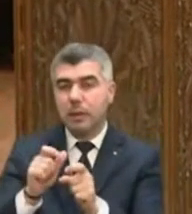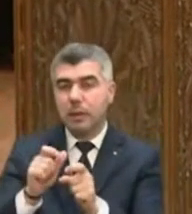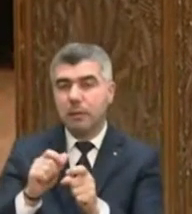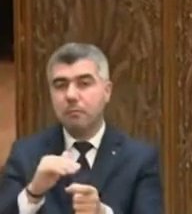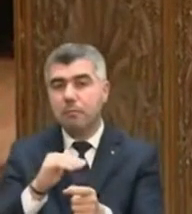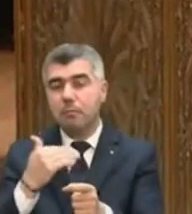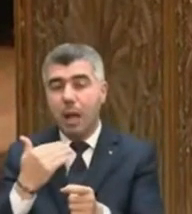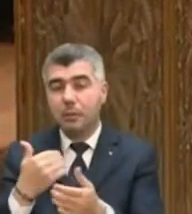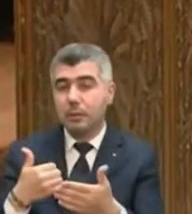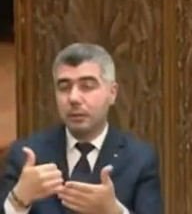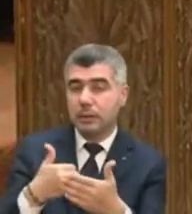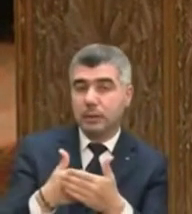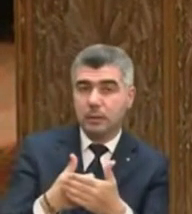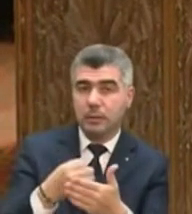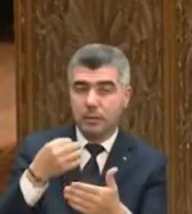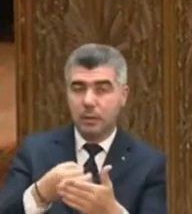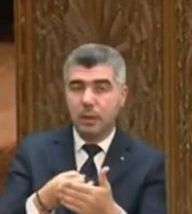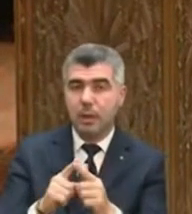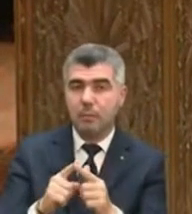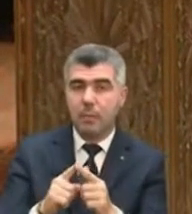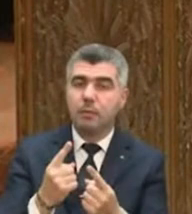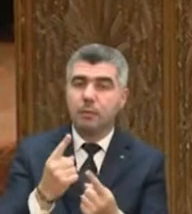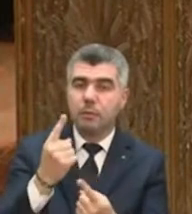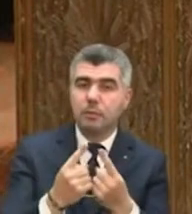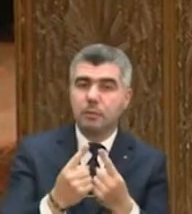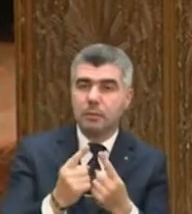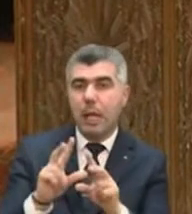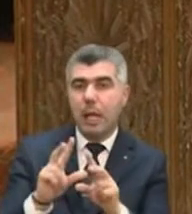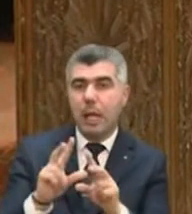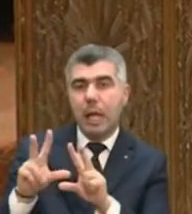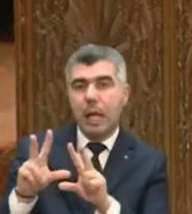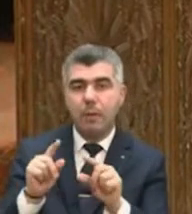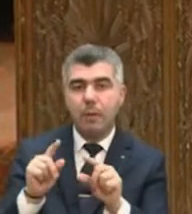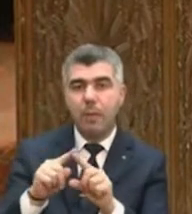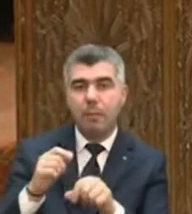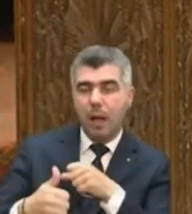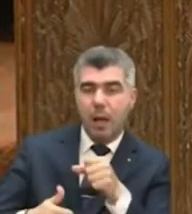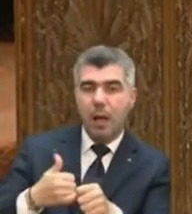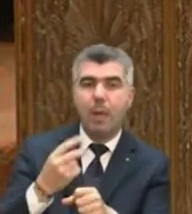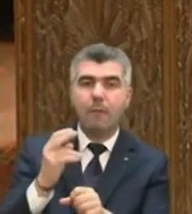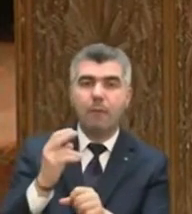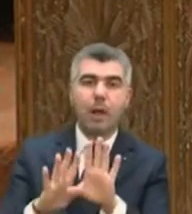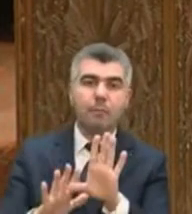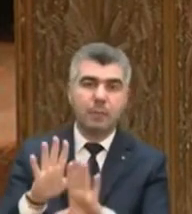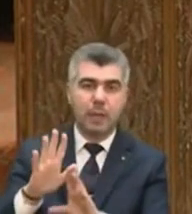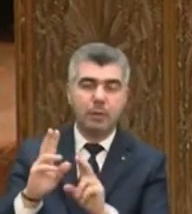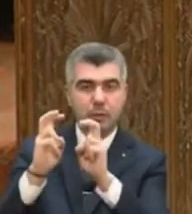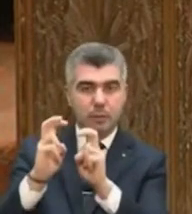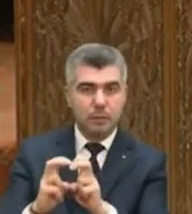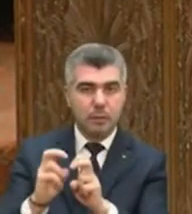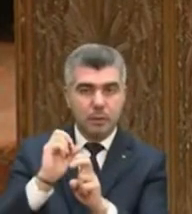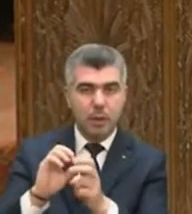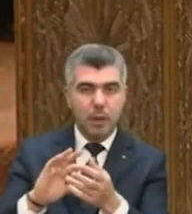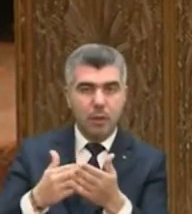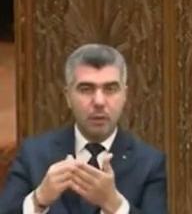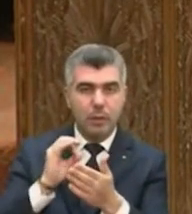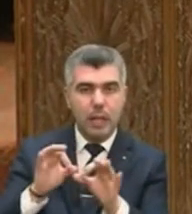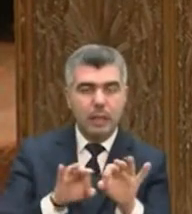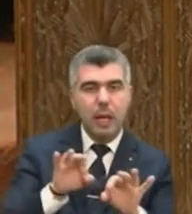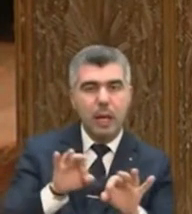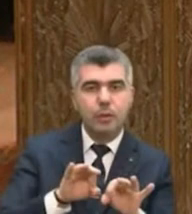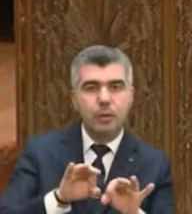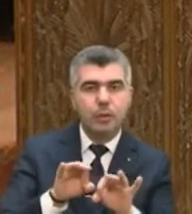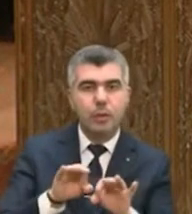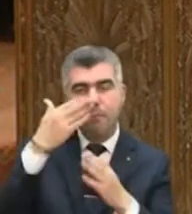بلادنا تدل على استقرار في عدد القتلى مقارنة مع سنة 2015، لأن هي السنة المرجعية ديال الاستراتيجية الوطنية